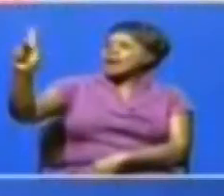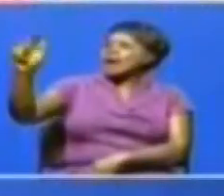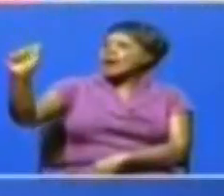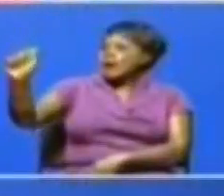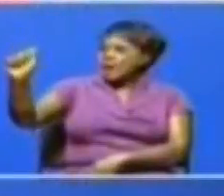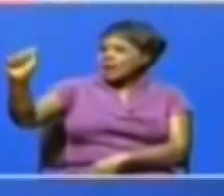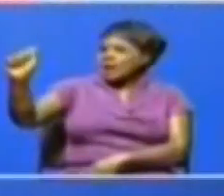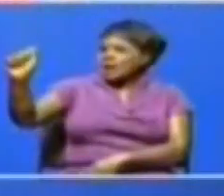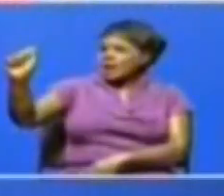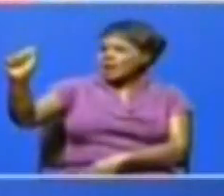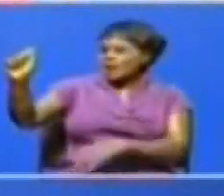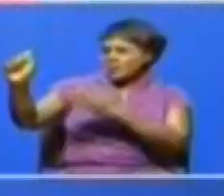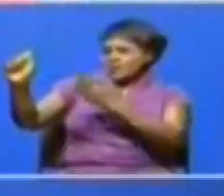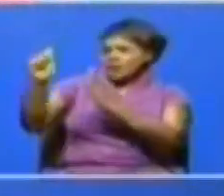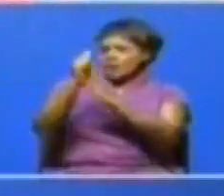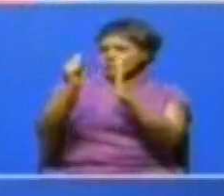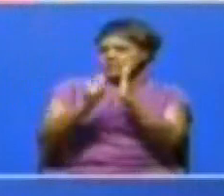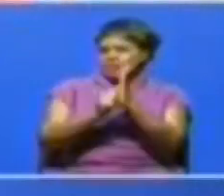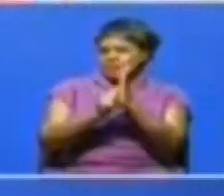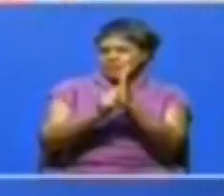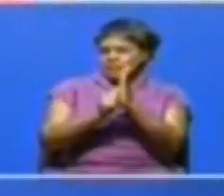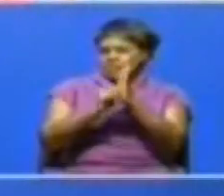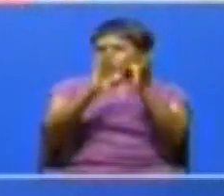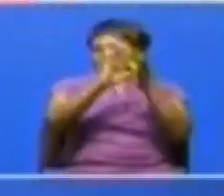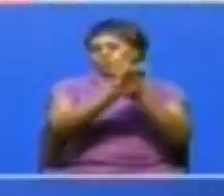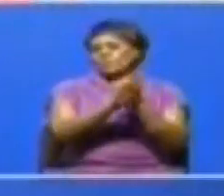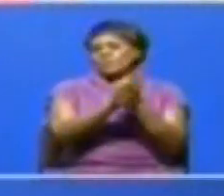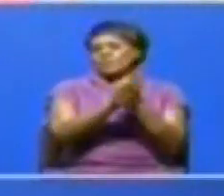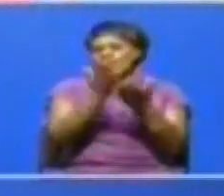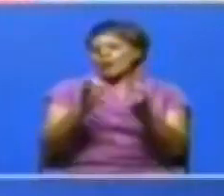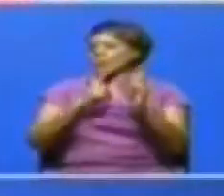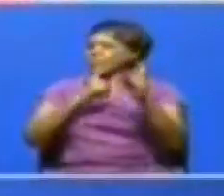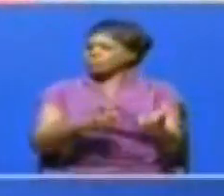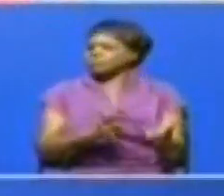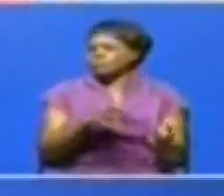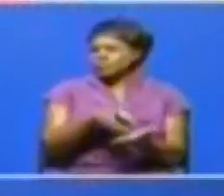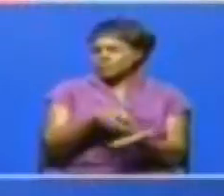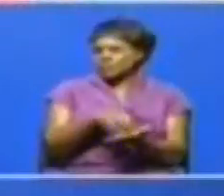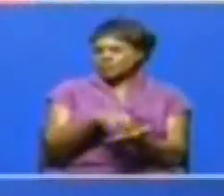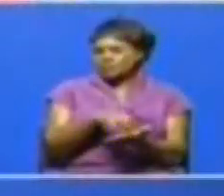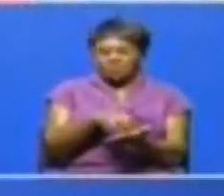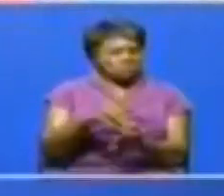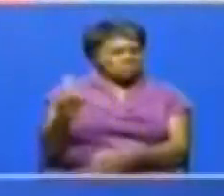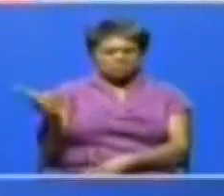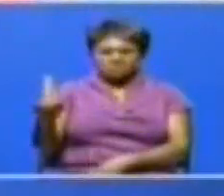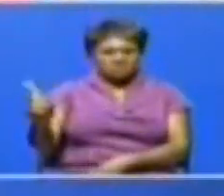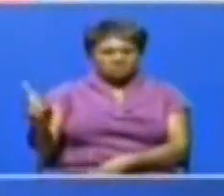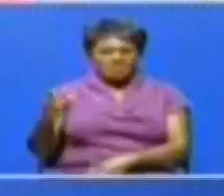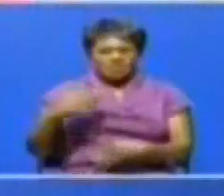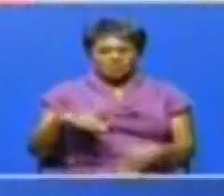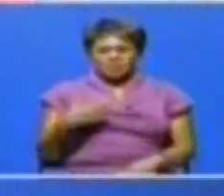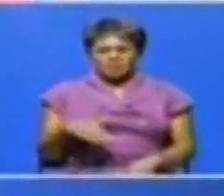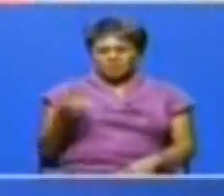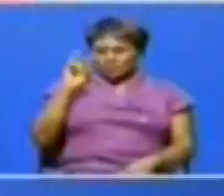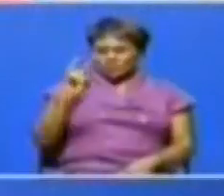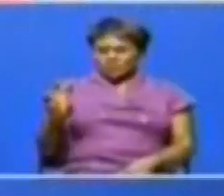katika Jubilee, kwa sababu alisukuma ajenda ya Jubilee, aliwaletea kura, wacha yeye sasa apewe ile nafasi. Sifikiri ni hiyo, ni vile watu naangalia